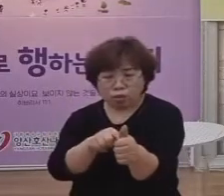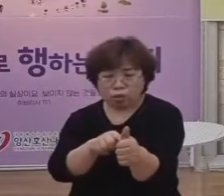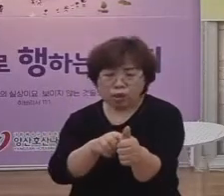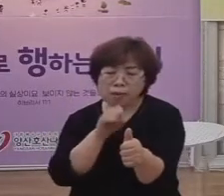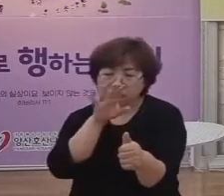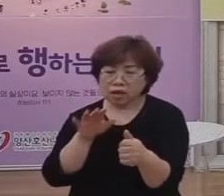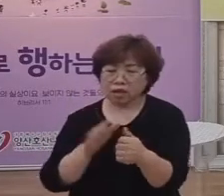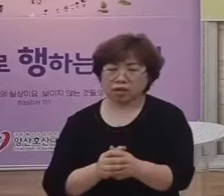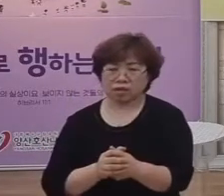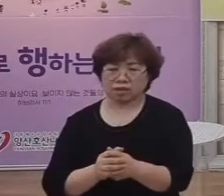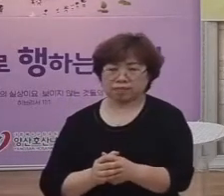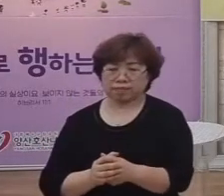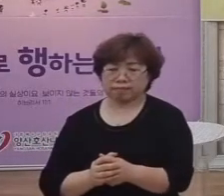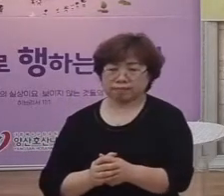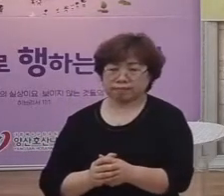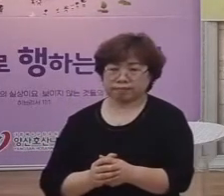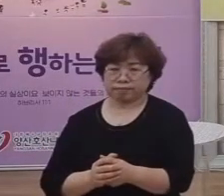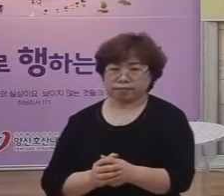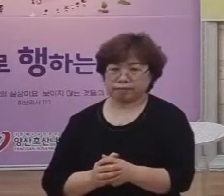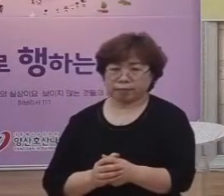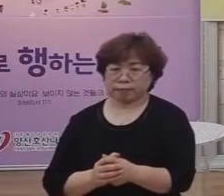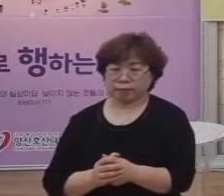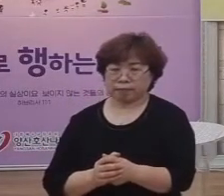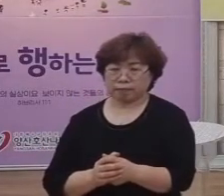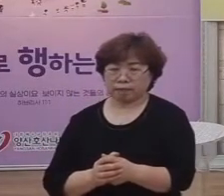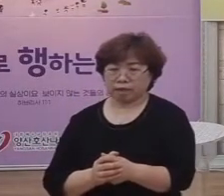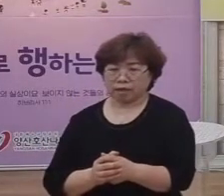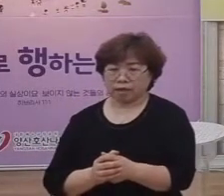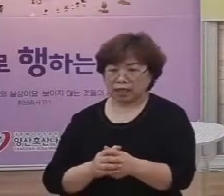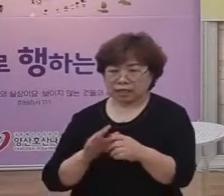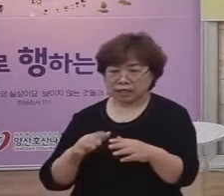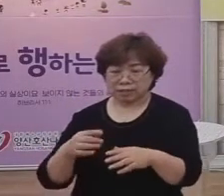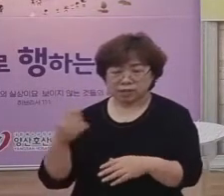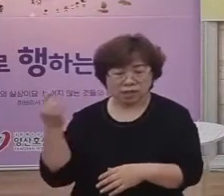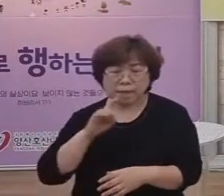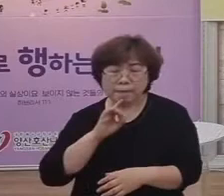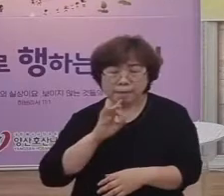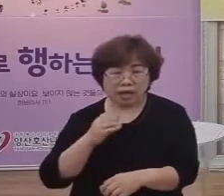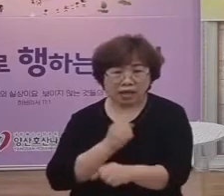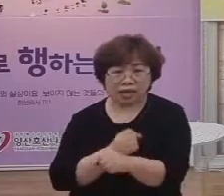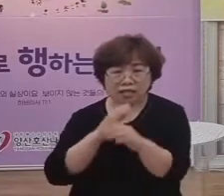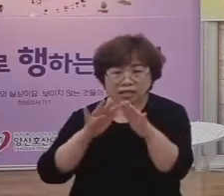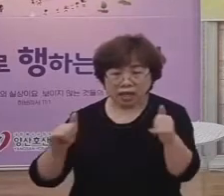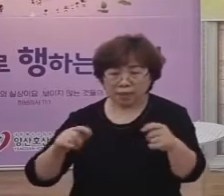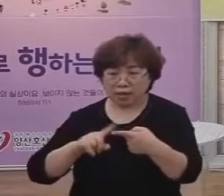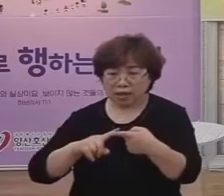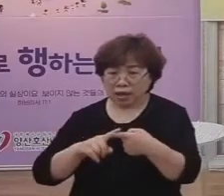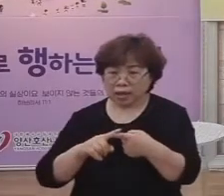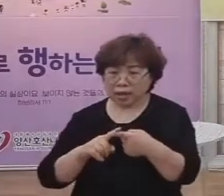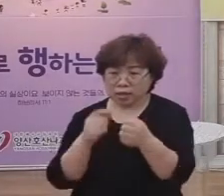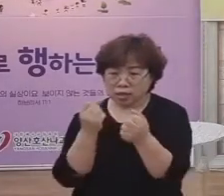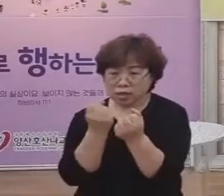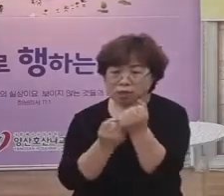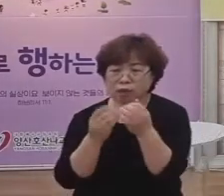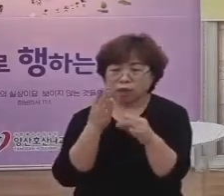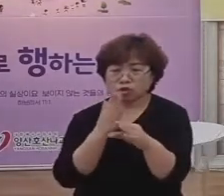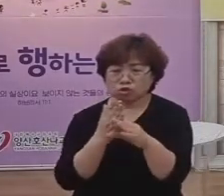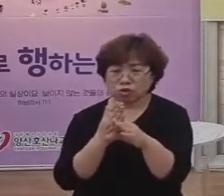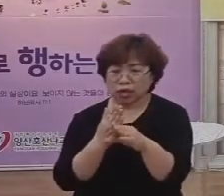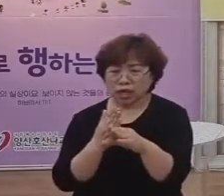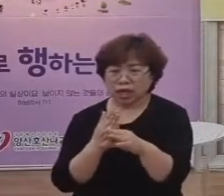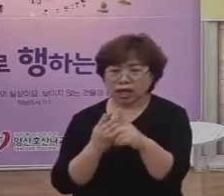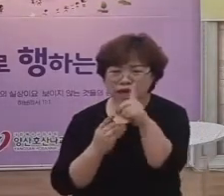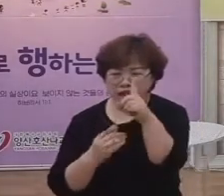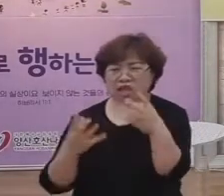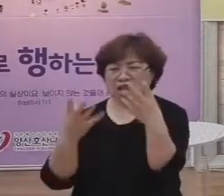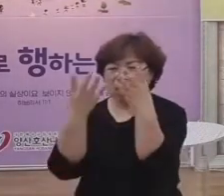말을 하면서 한 가지 예화를 들려주잖아요. 오늘 이 짧은 이 본문 속에 참 의미심장한